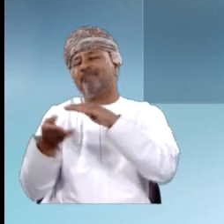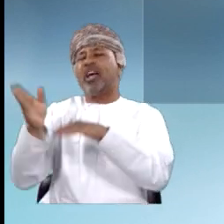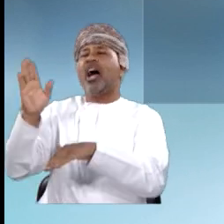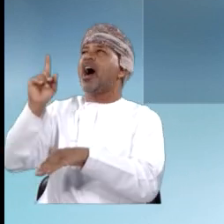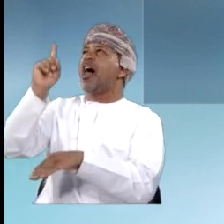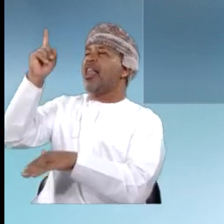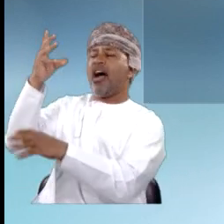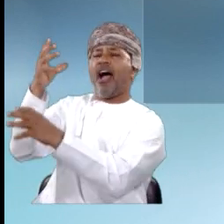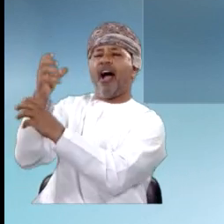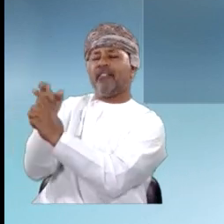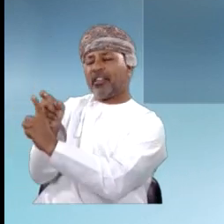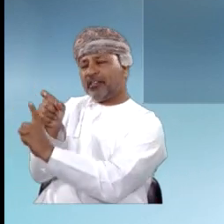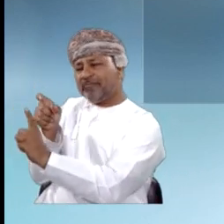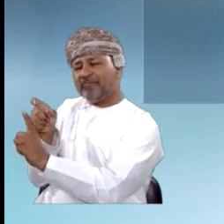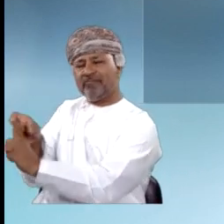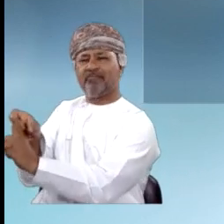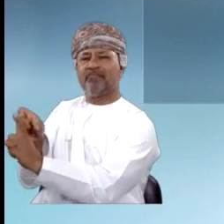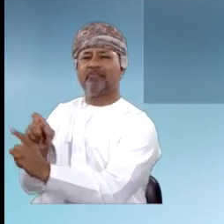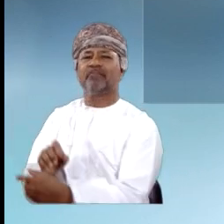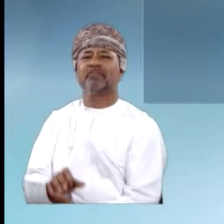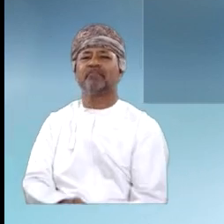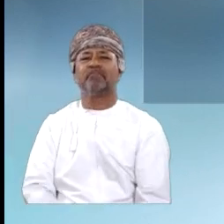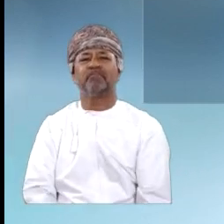محفوفا برعايه الله وحفظه